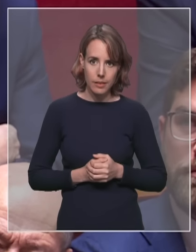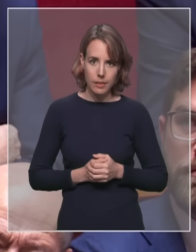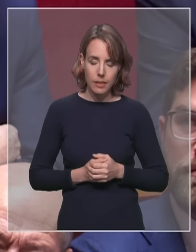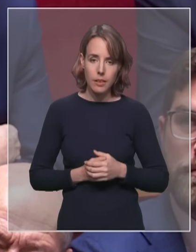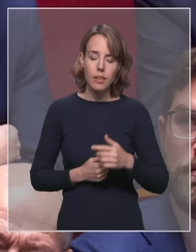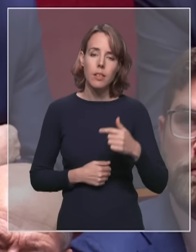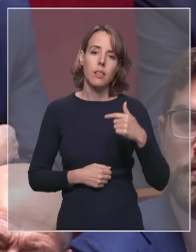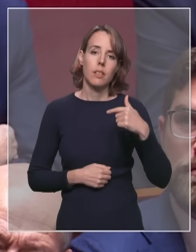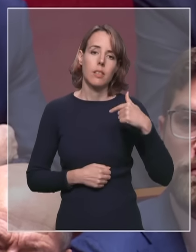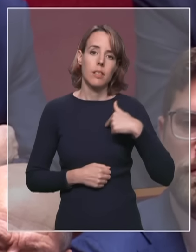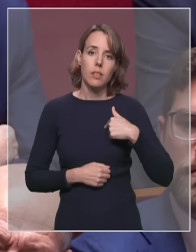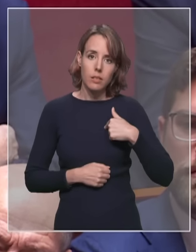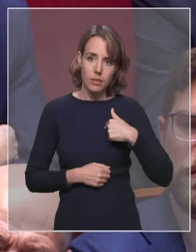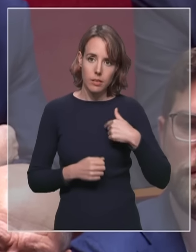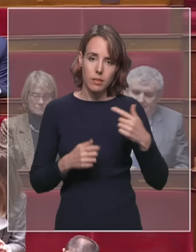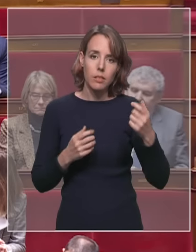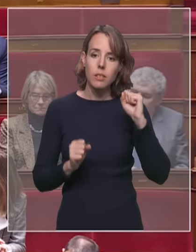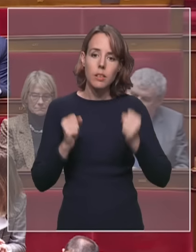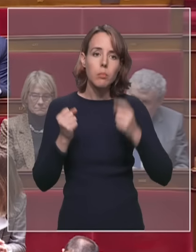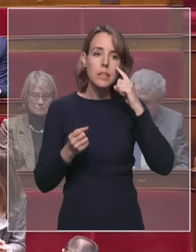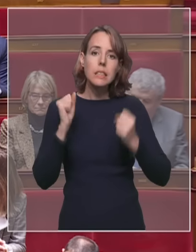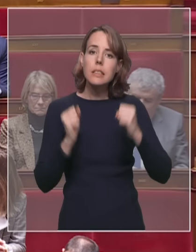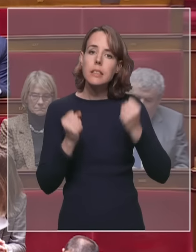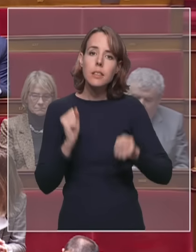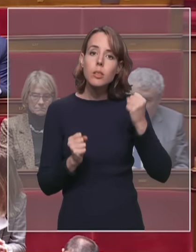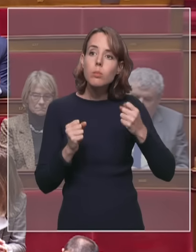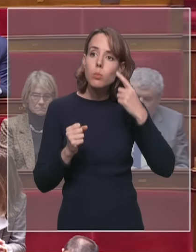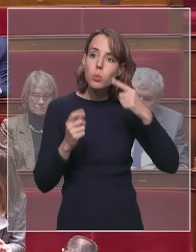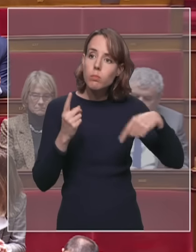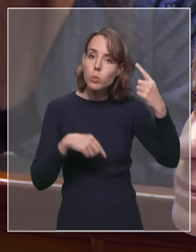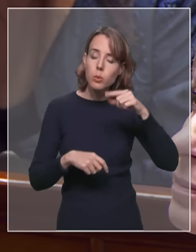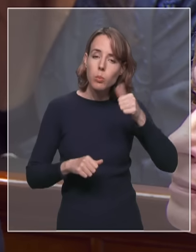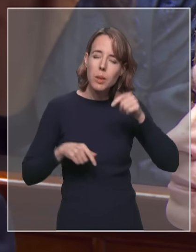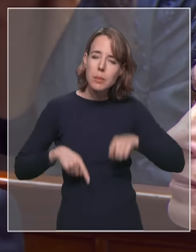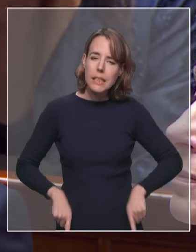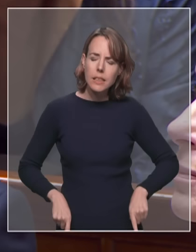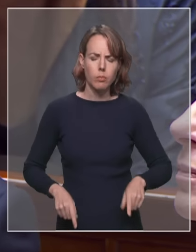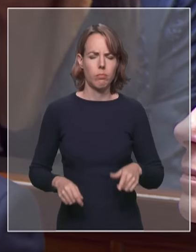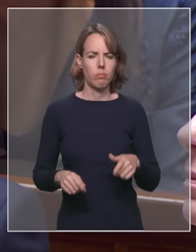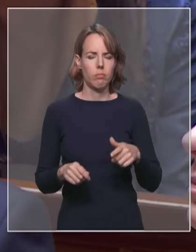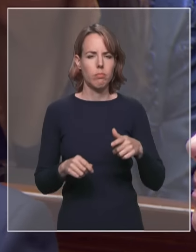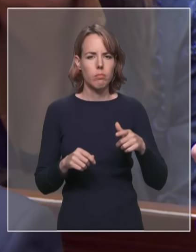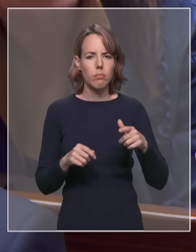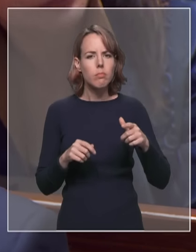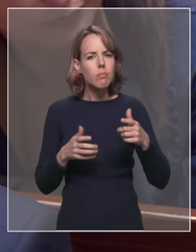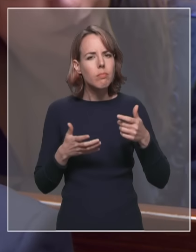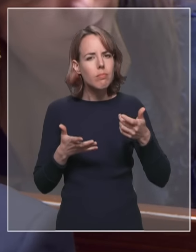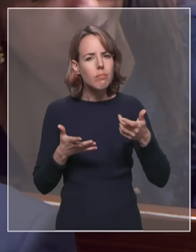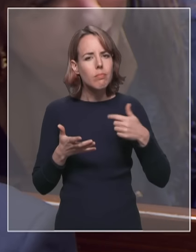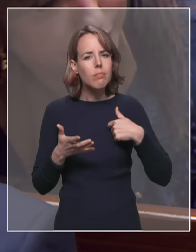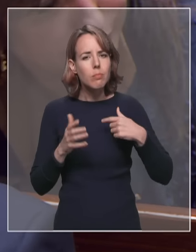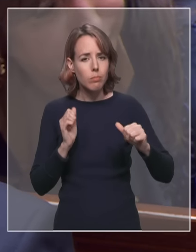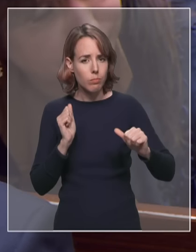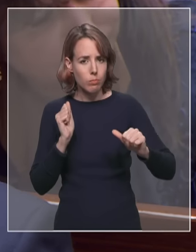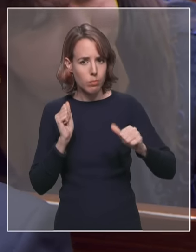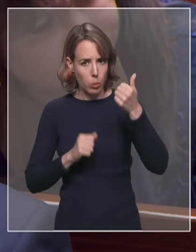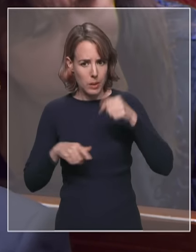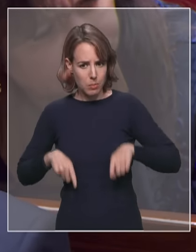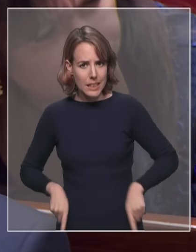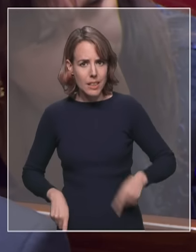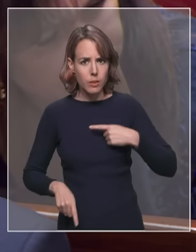par terre pour devenir Premier ministre. Être élu ou ministre, c'est servir. C'est se dévouer pour les autres,